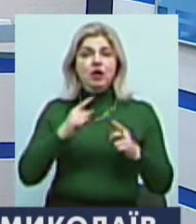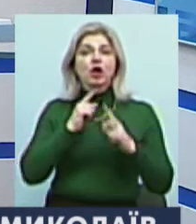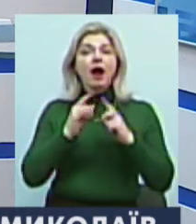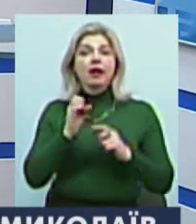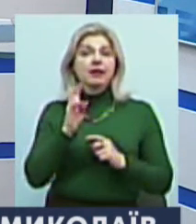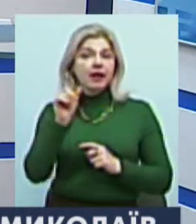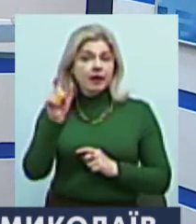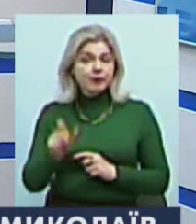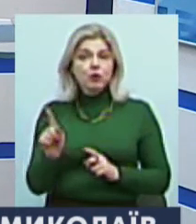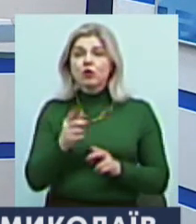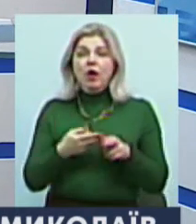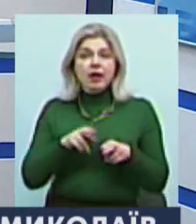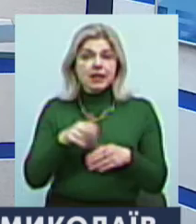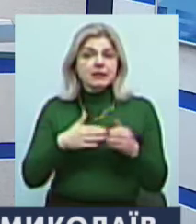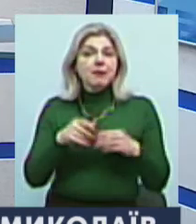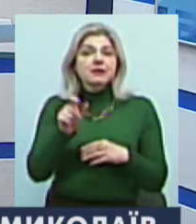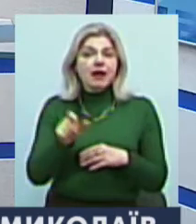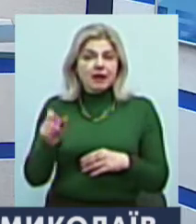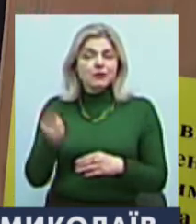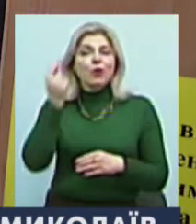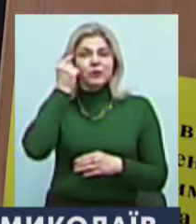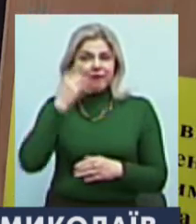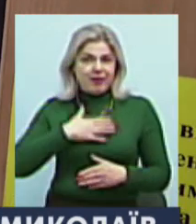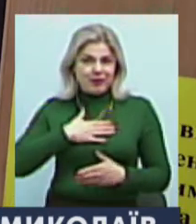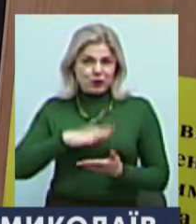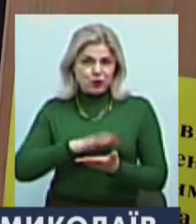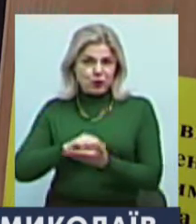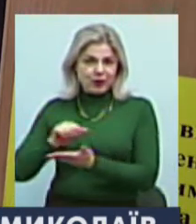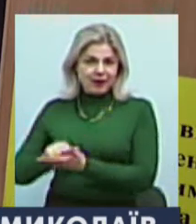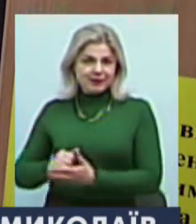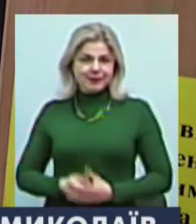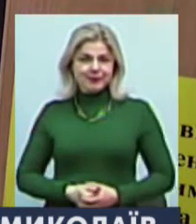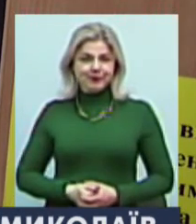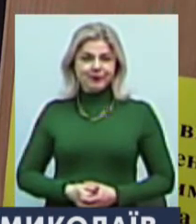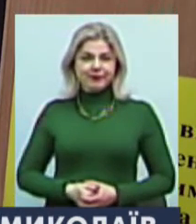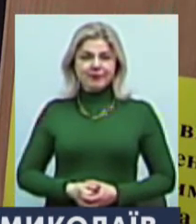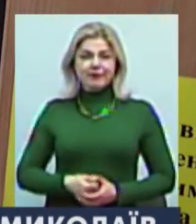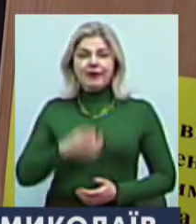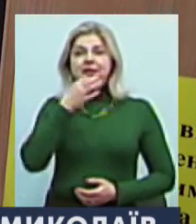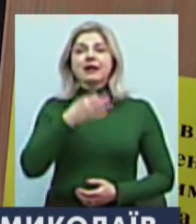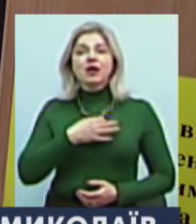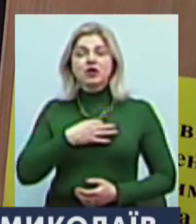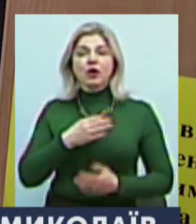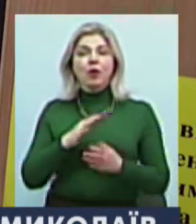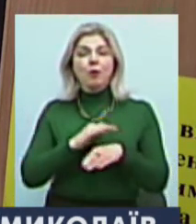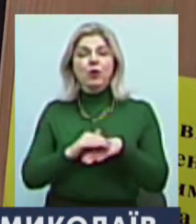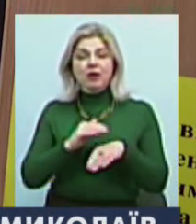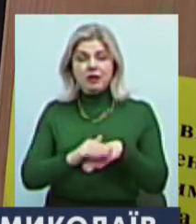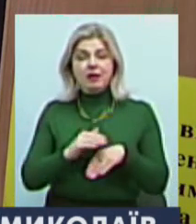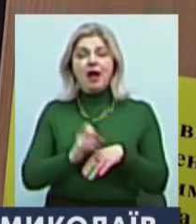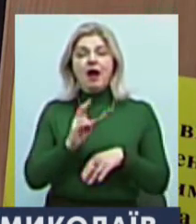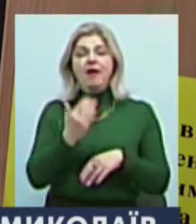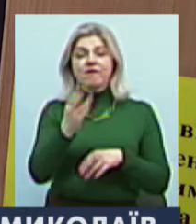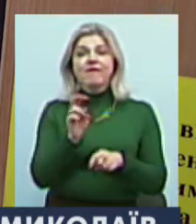за спеціалісти, дізнавались наші журналісти. Скажіть мені, будь ласка, як ви відвідали роботодавця, який результат вашої